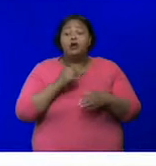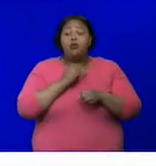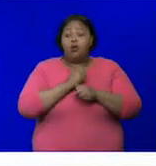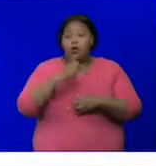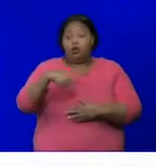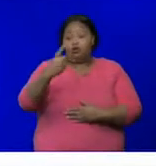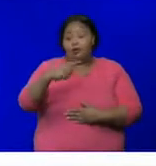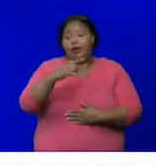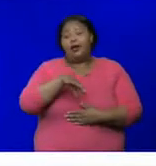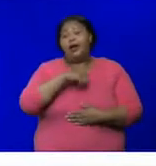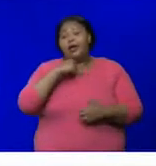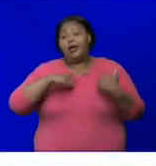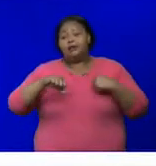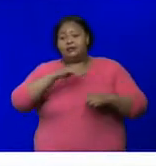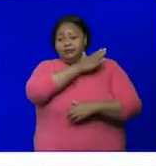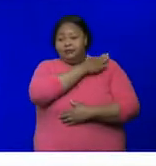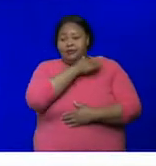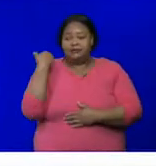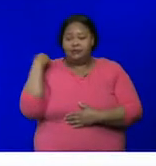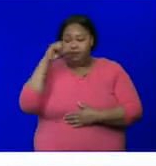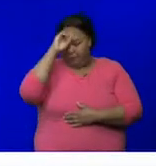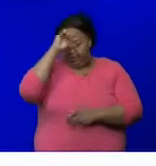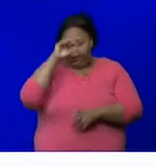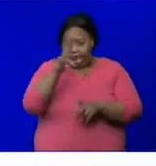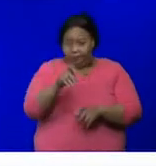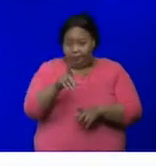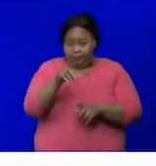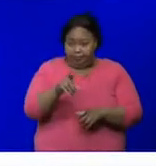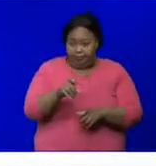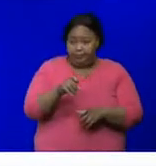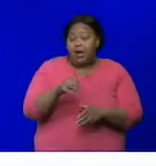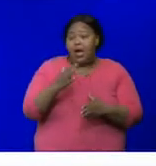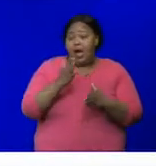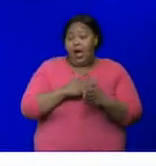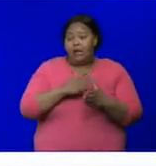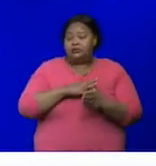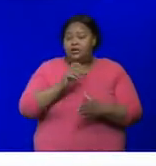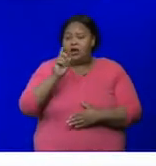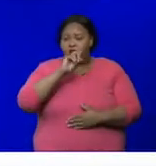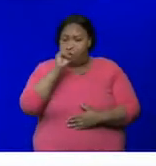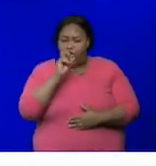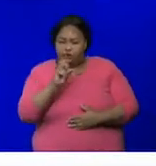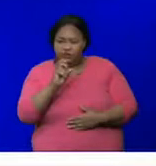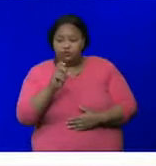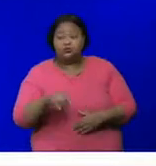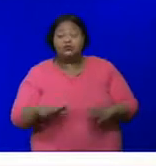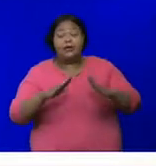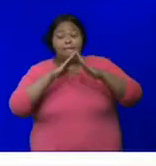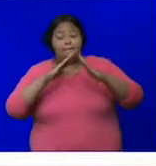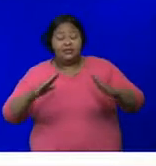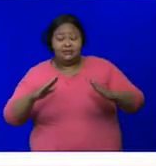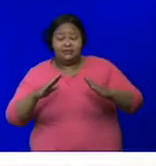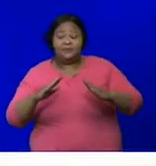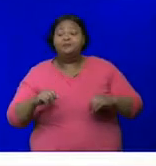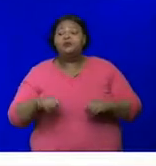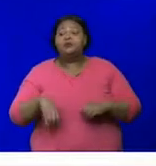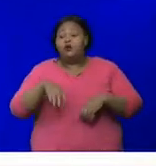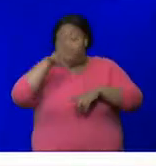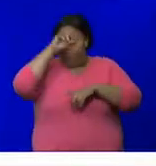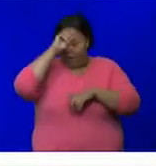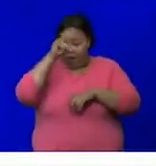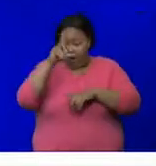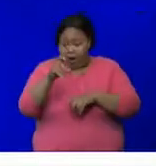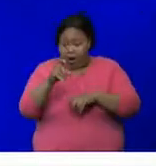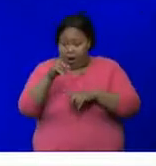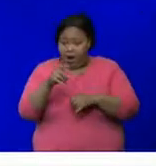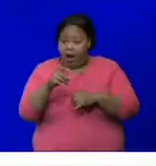ukuthi aphendvule umbuto wendlu lehloniphekile lothi lelitiko lentani ukuthuthukisa tinhlelo tekubuyisa event ekugubha imicebo yaphansi phecelethi